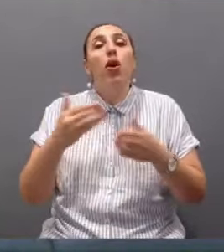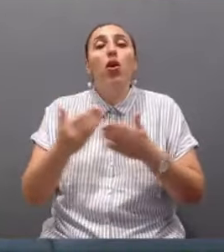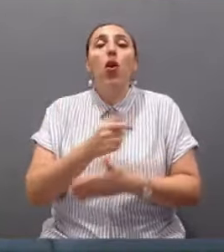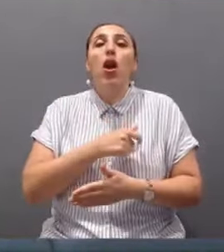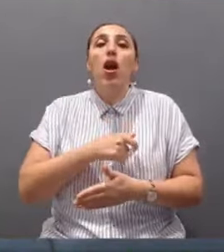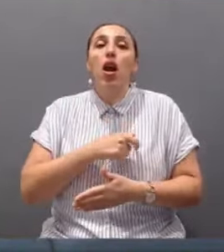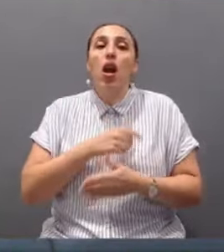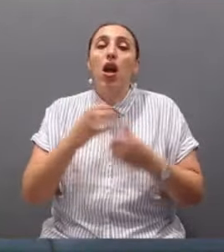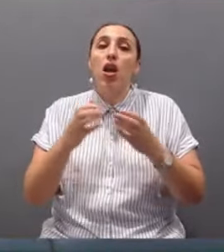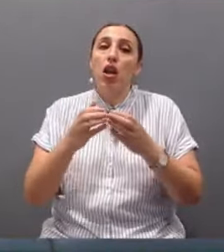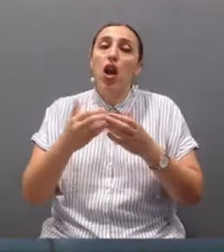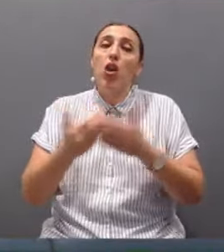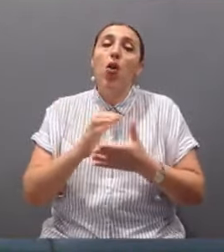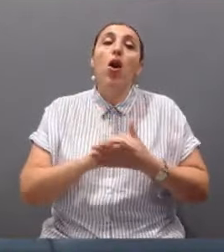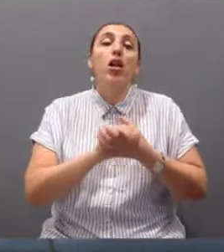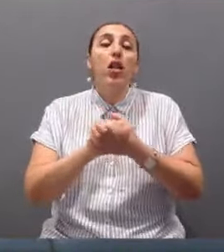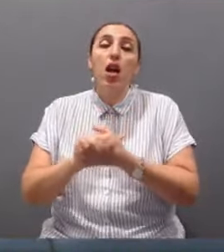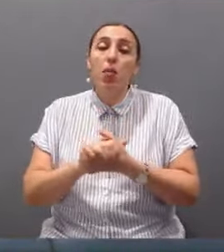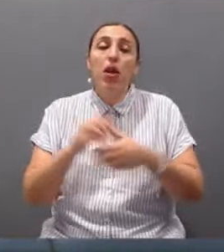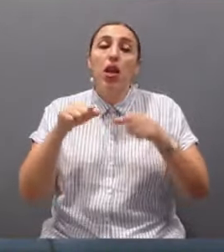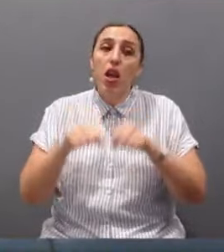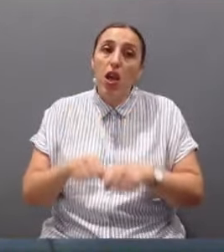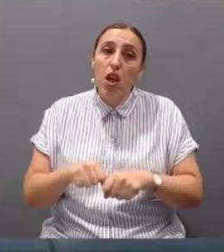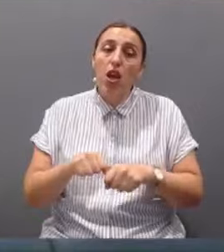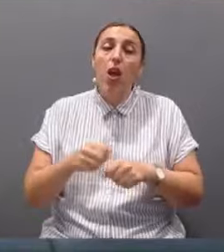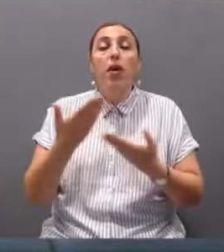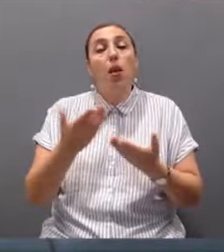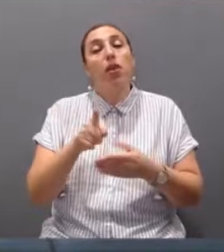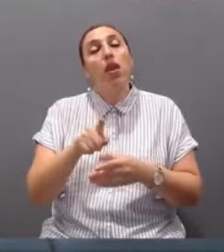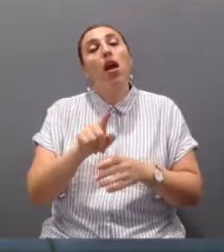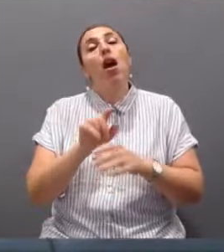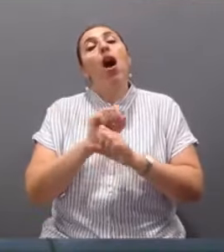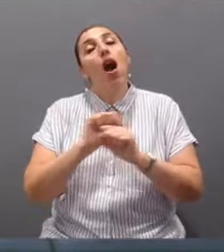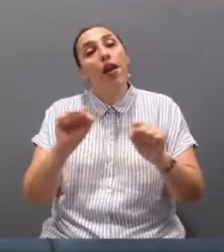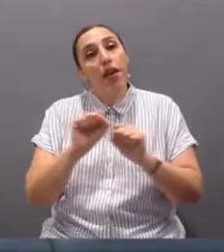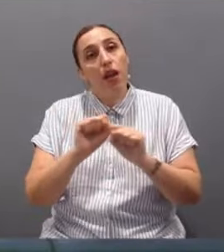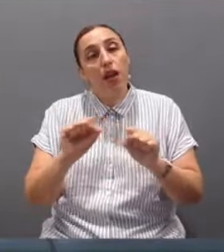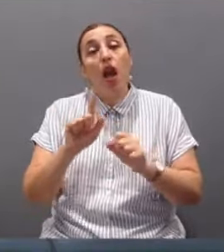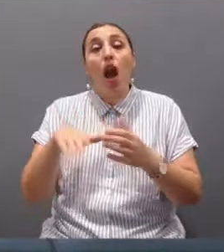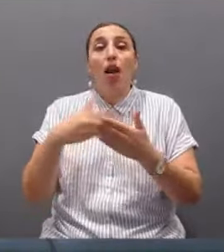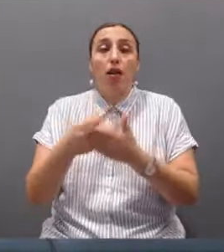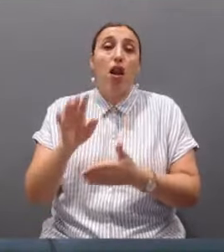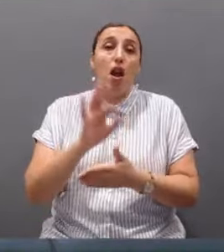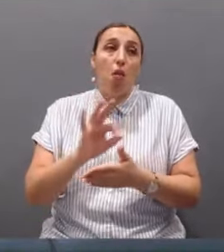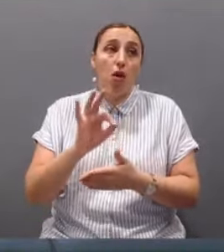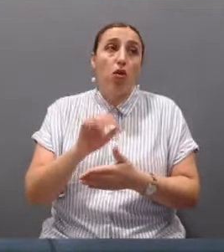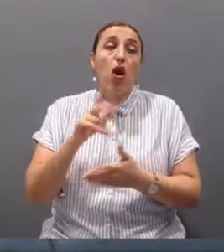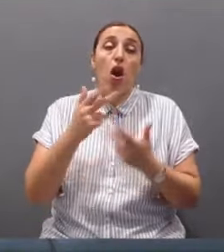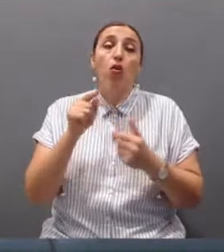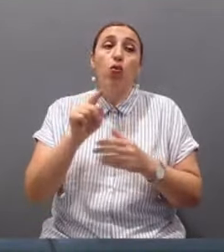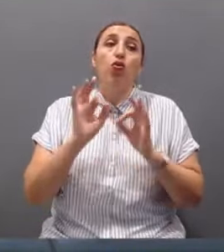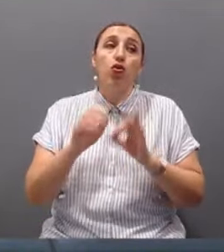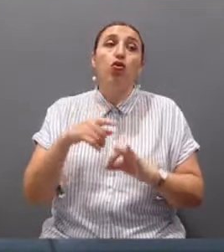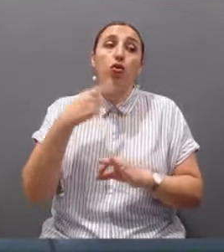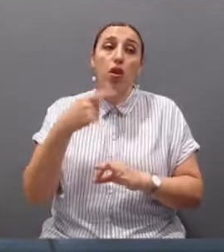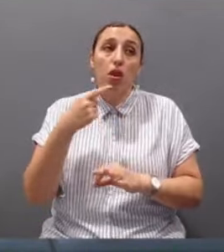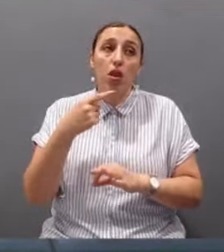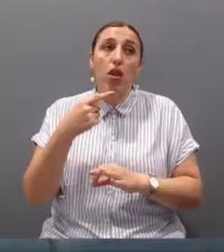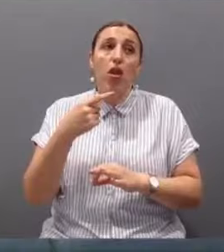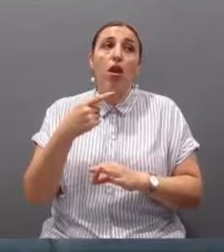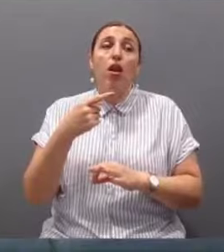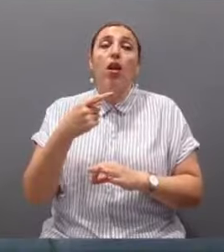ուժերի մասնակցության ու նոր դաշինքների ձևավորման իրավունքը կամ դրա արգելքը։ Առաջարկը սա է, եւ այո, դուք ճիշտ եք ասում, սրանք